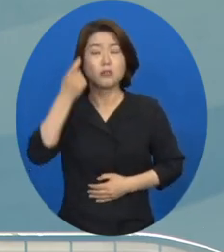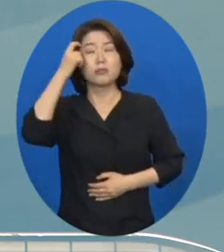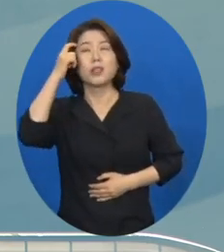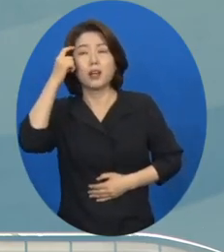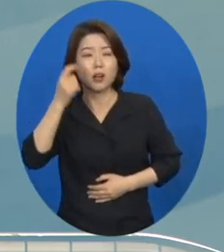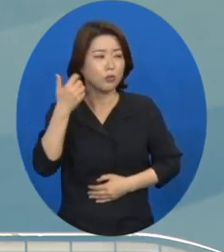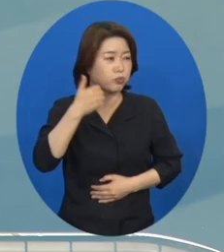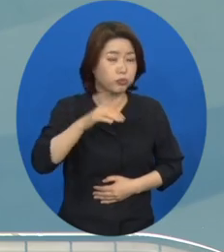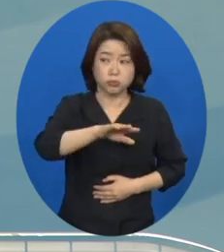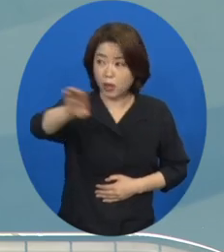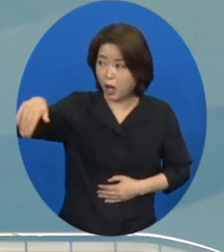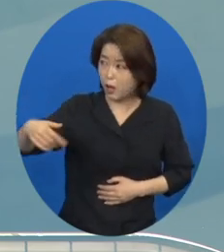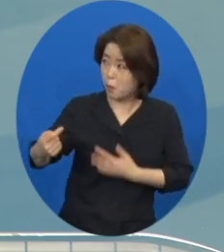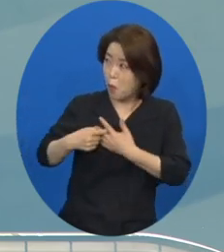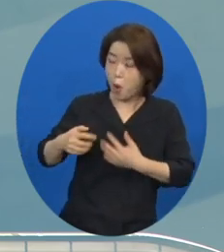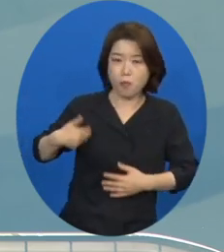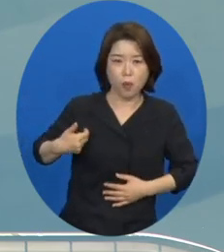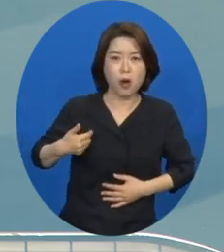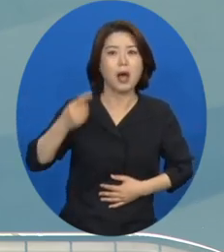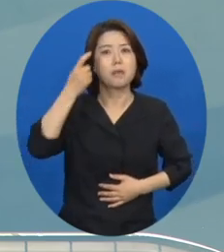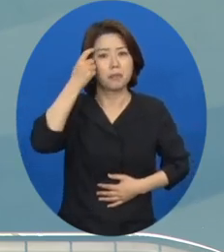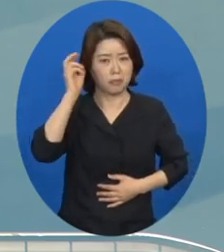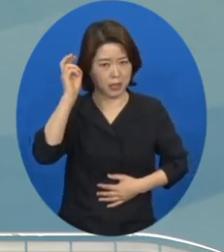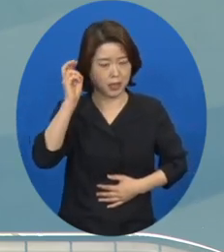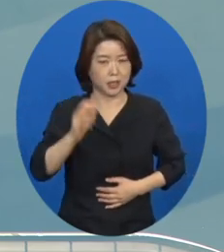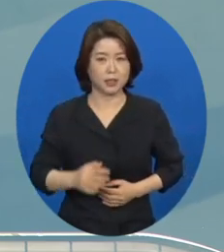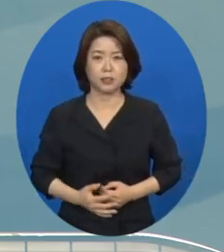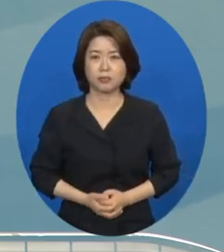누가 알겠어요. 그렇게 생각한 거죠.